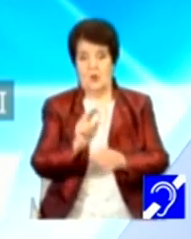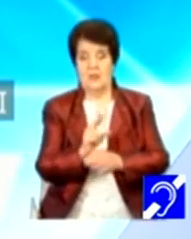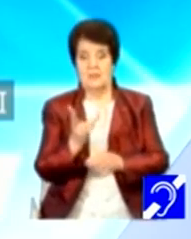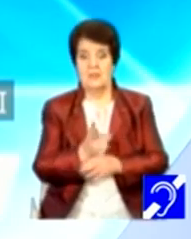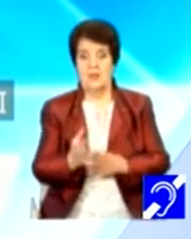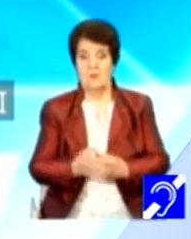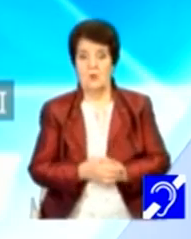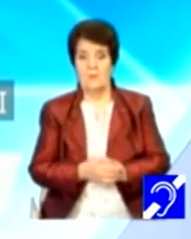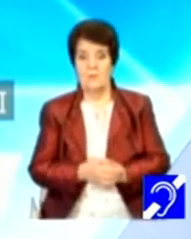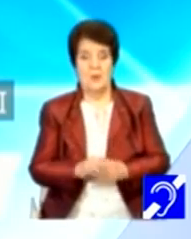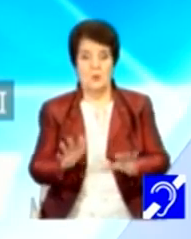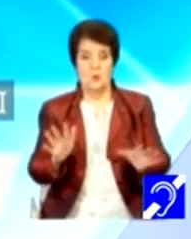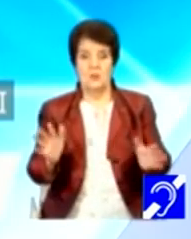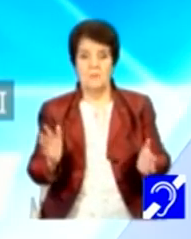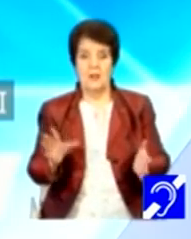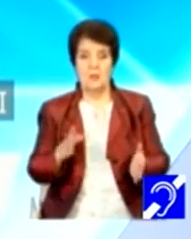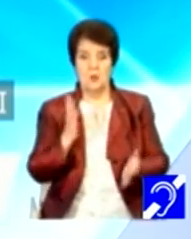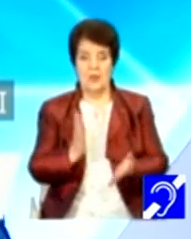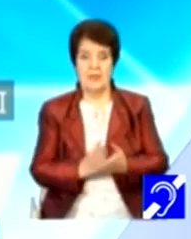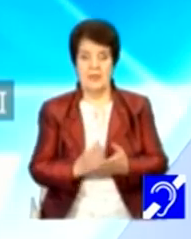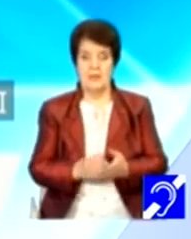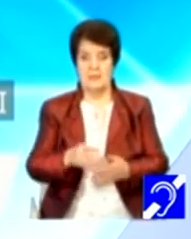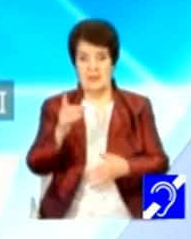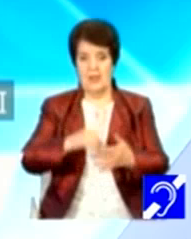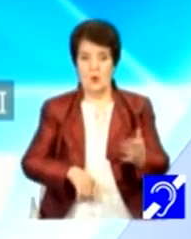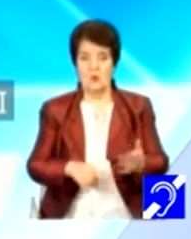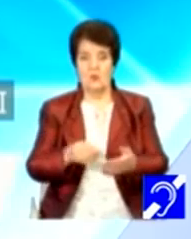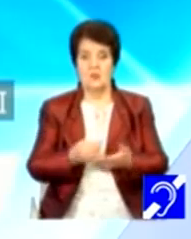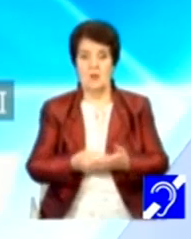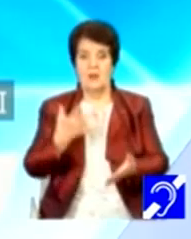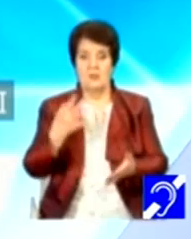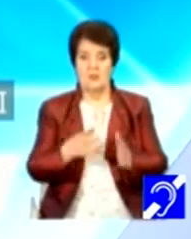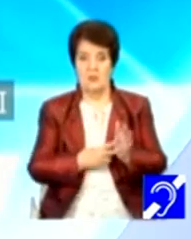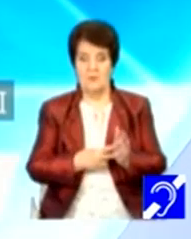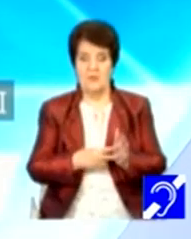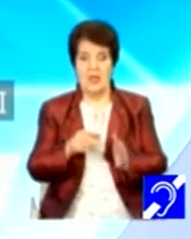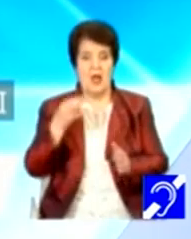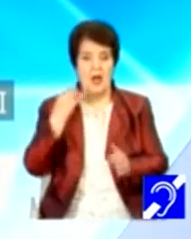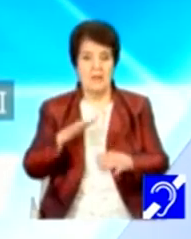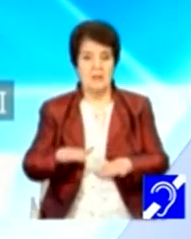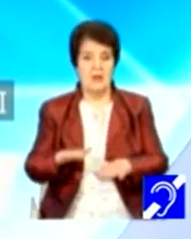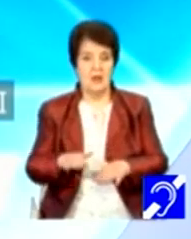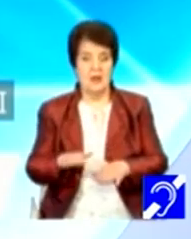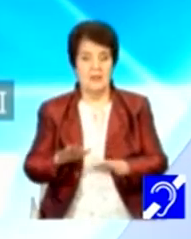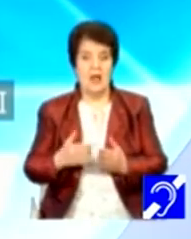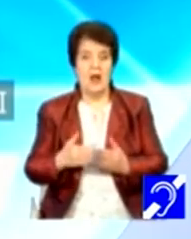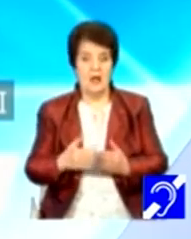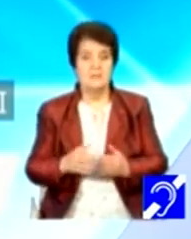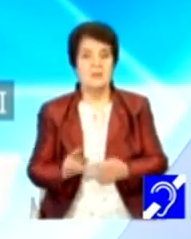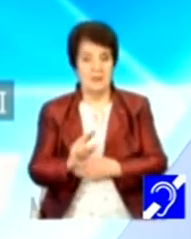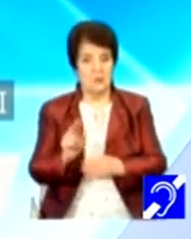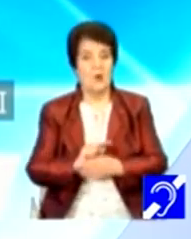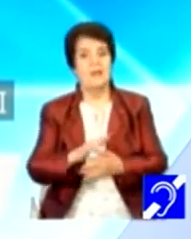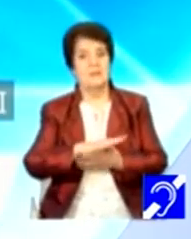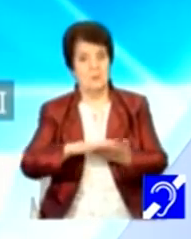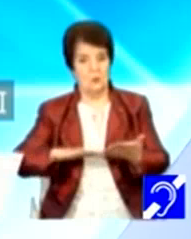Nu întâmplător este expresia celebră și recunoscută și apreciată 7 ani de acasă. 7 ani de acasă educația. Ea trebuie să